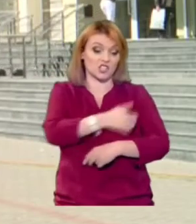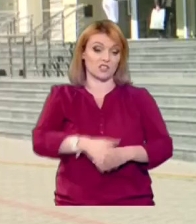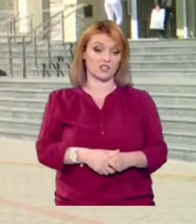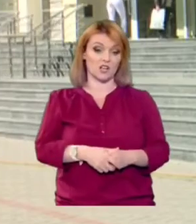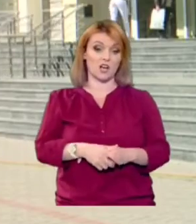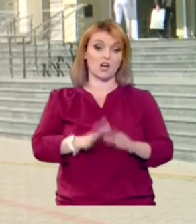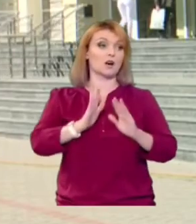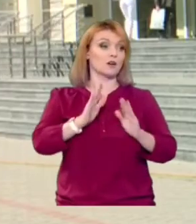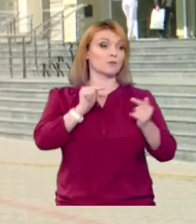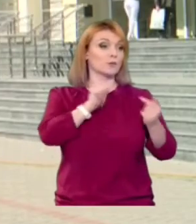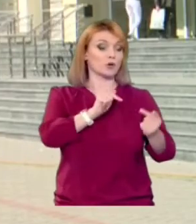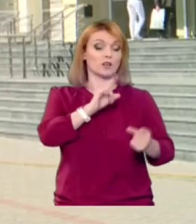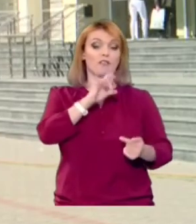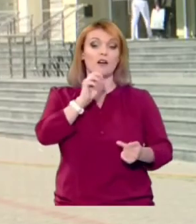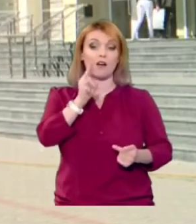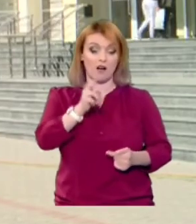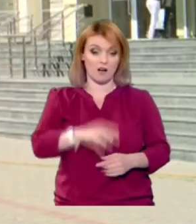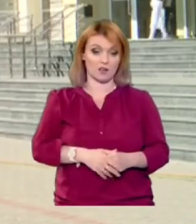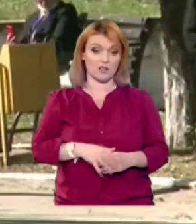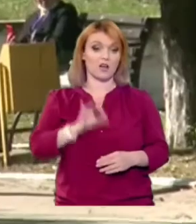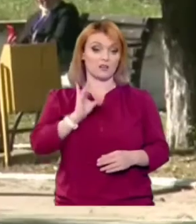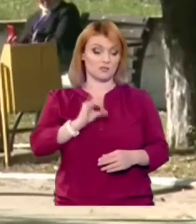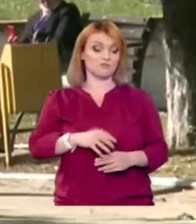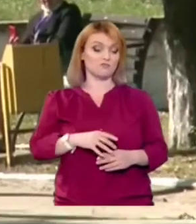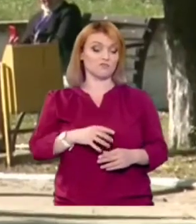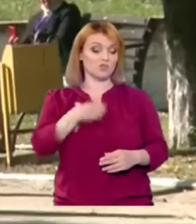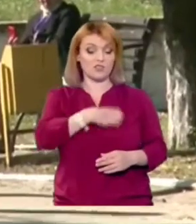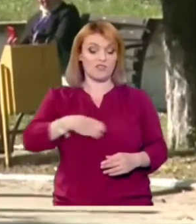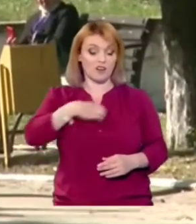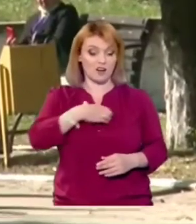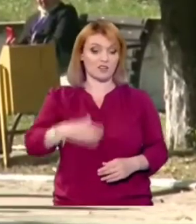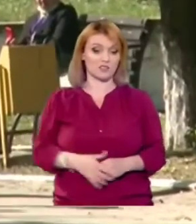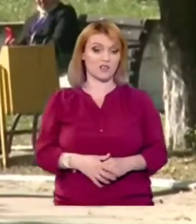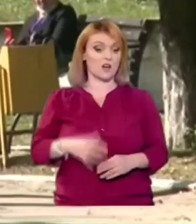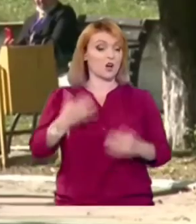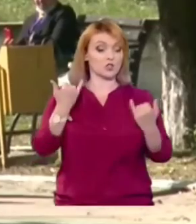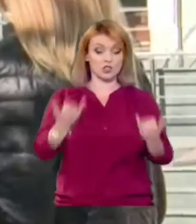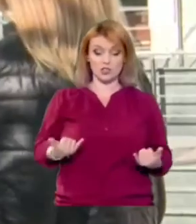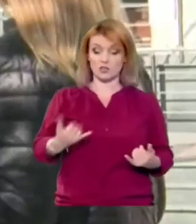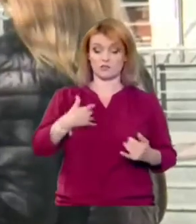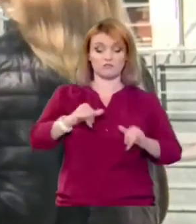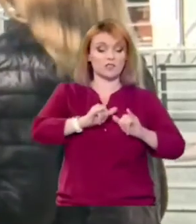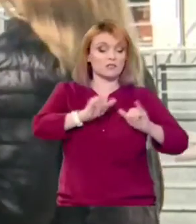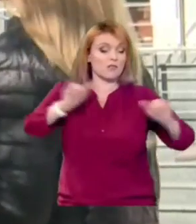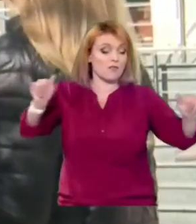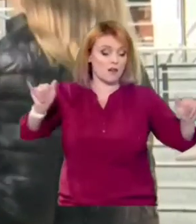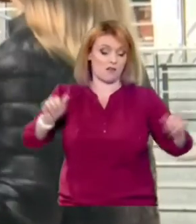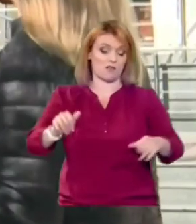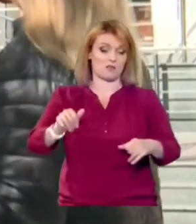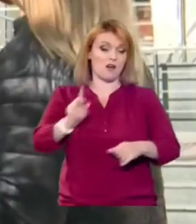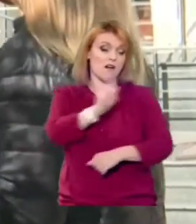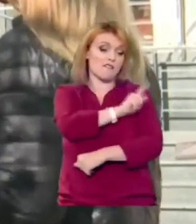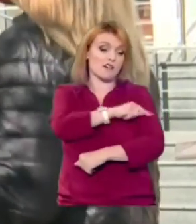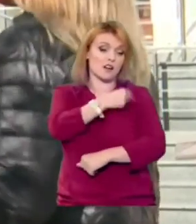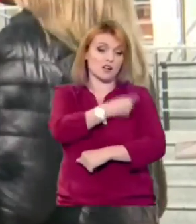numai cancerul colului uterin, dar și cancerul vaginului. Implementarea pe larg a tehnologiilor laser în sfera medicală permit în